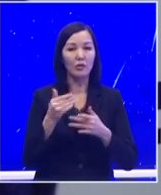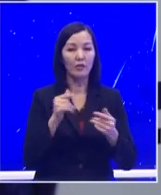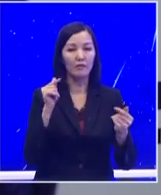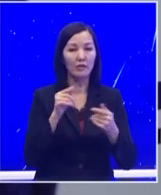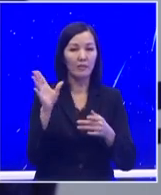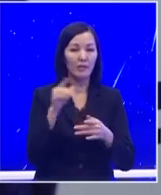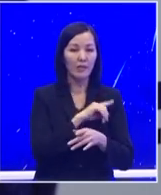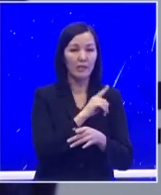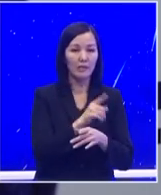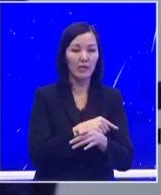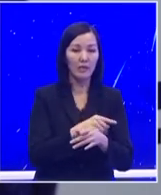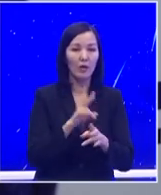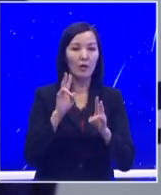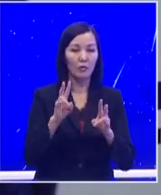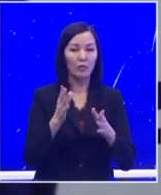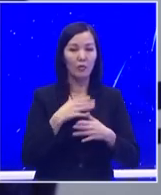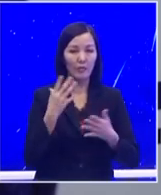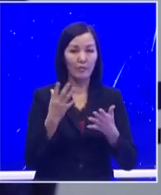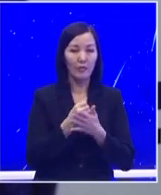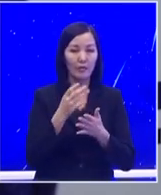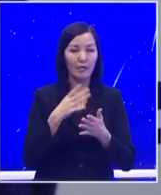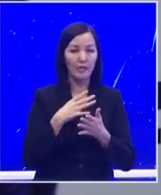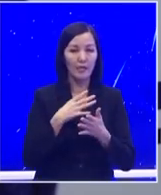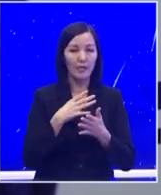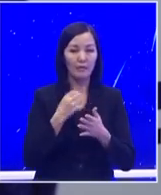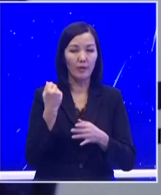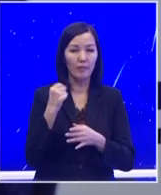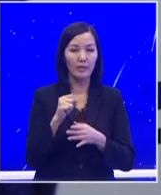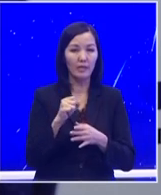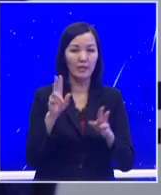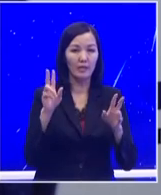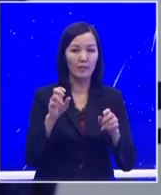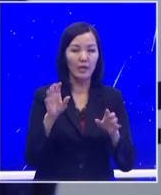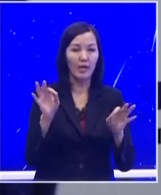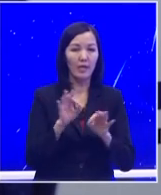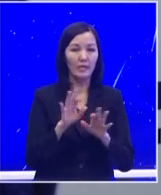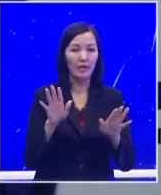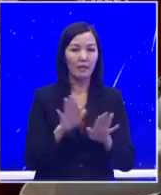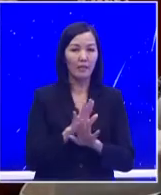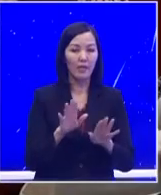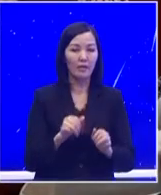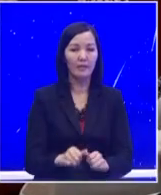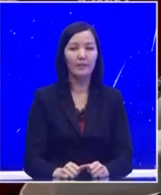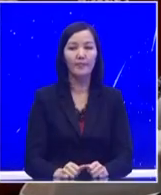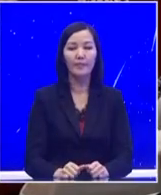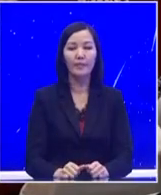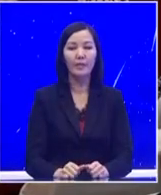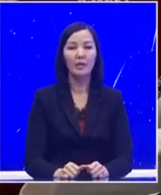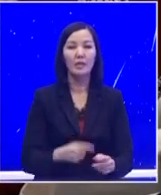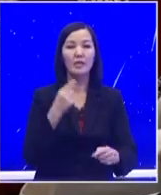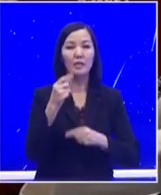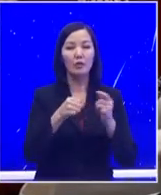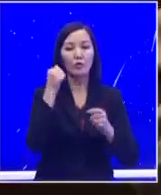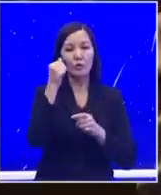хорошо подготовлены, но все же именно нам выпала честь стать победителями в номинации «Эстрадное пение». Стоит отметить, в следующем